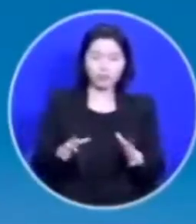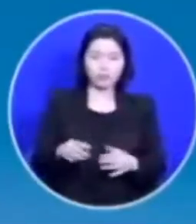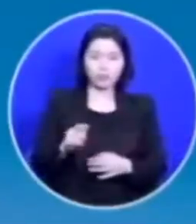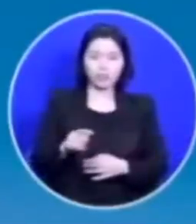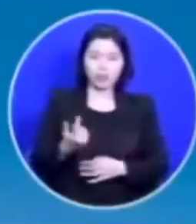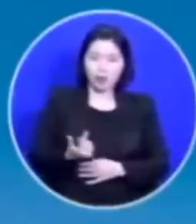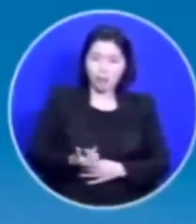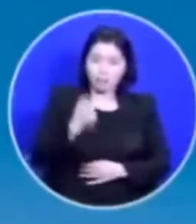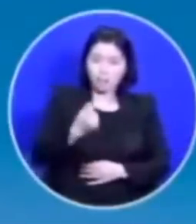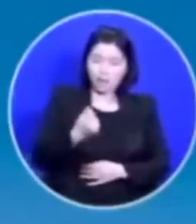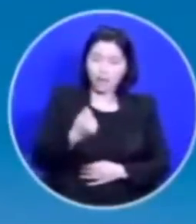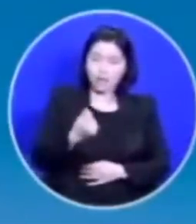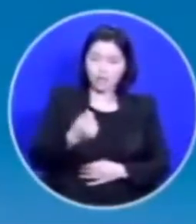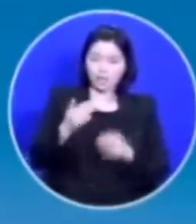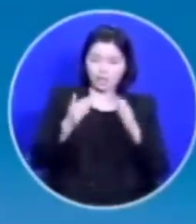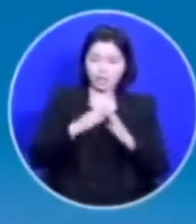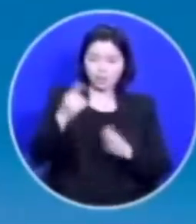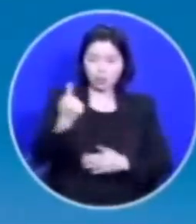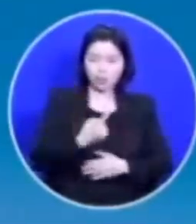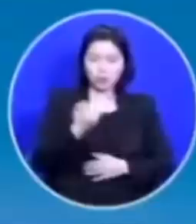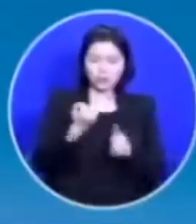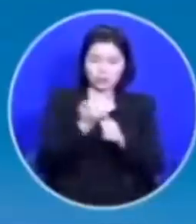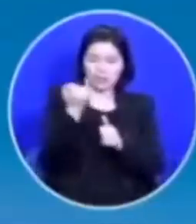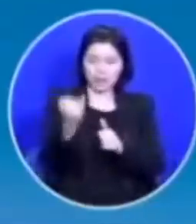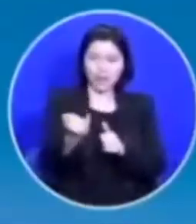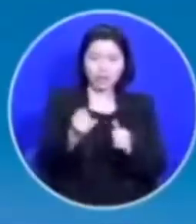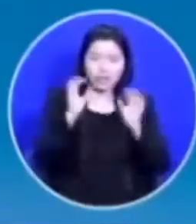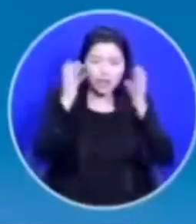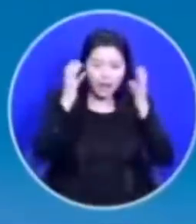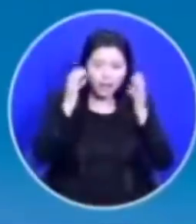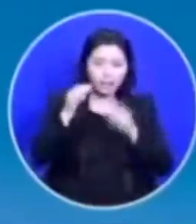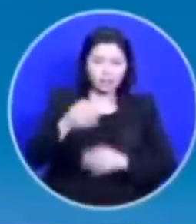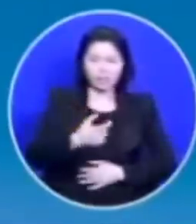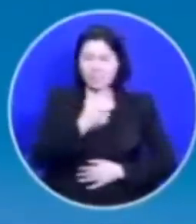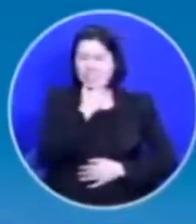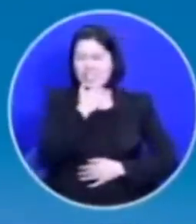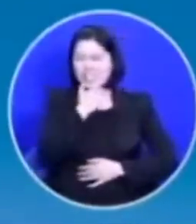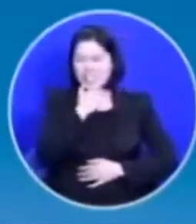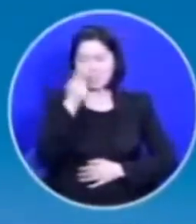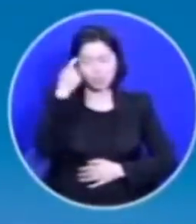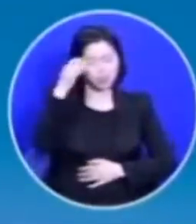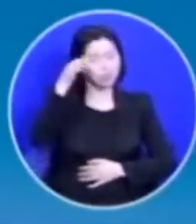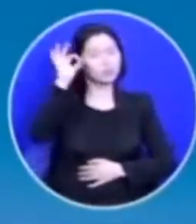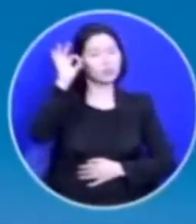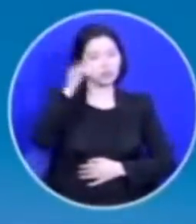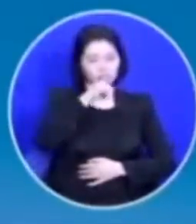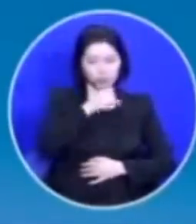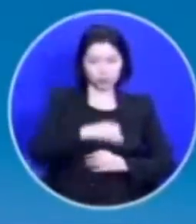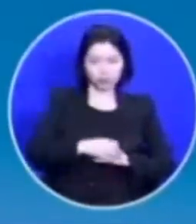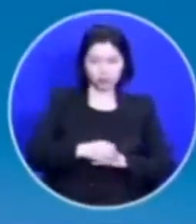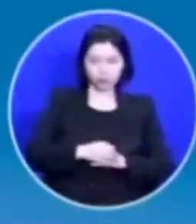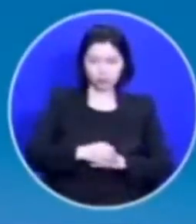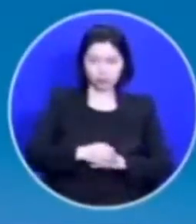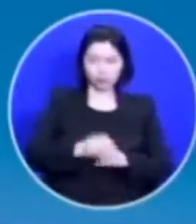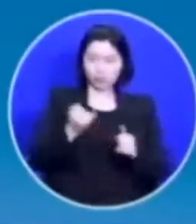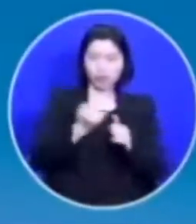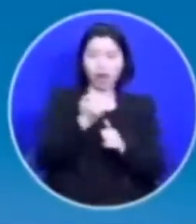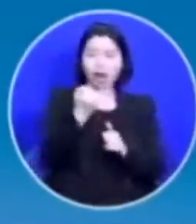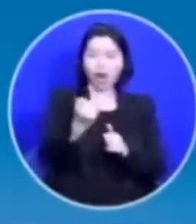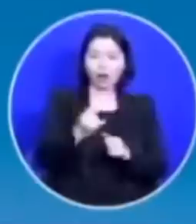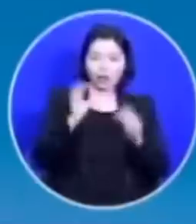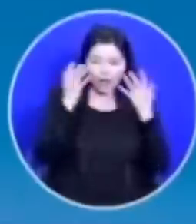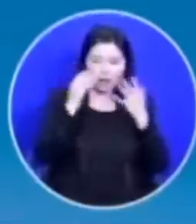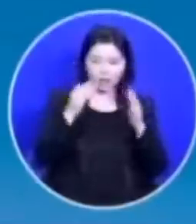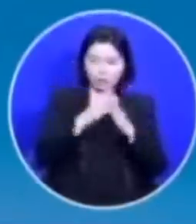일찍 집에 들어오는 아내와 아이들이 싫은 생각이 들 드려요 아내와 아이가 집에